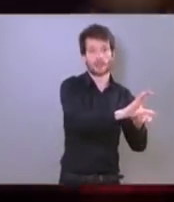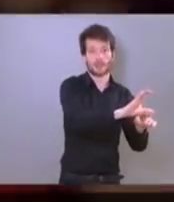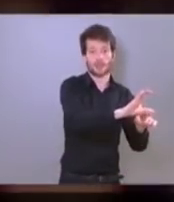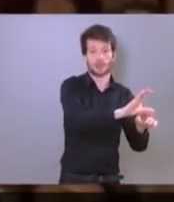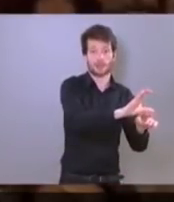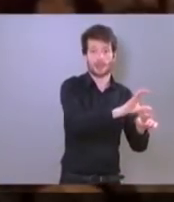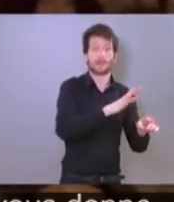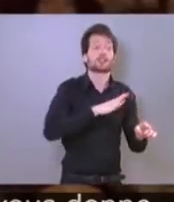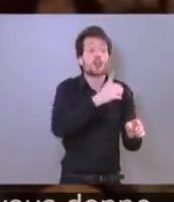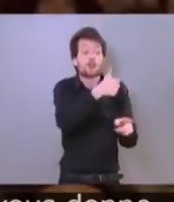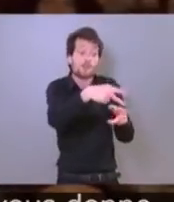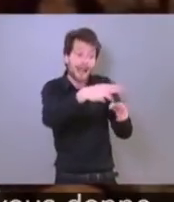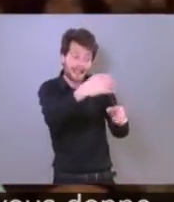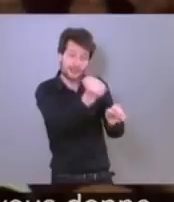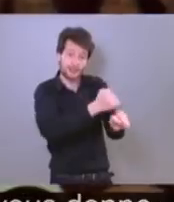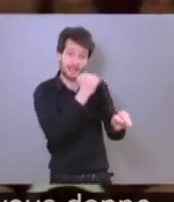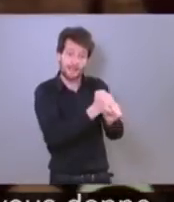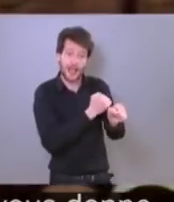appropriée.